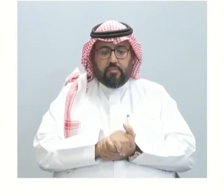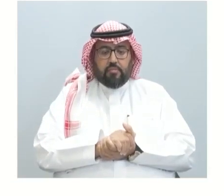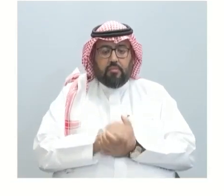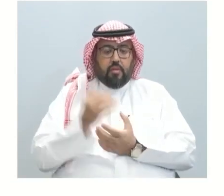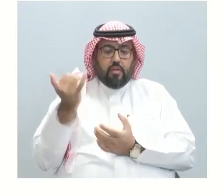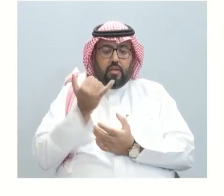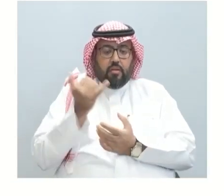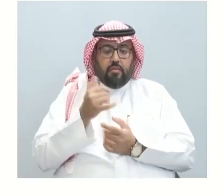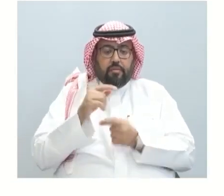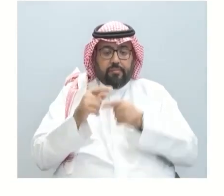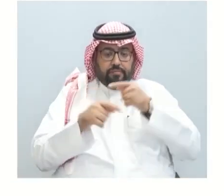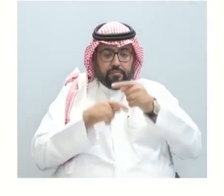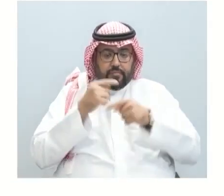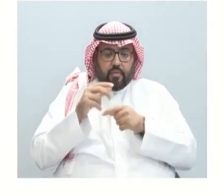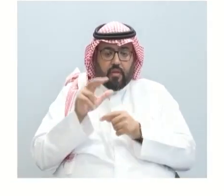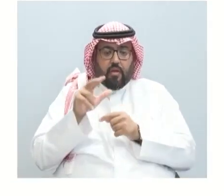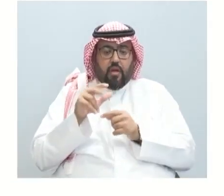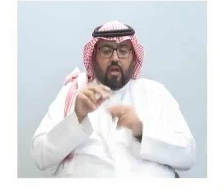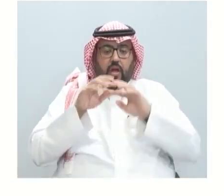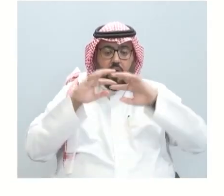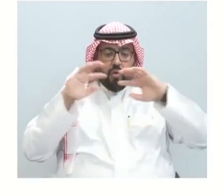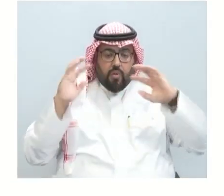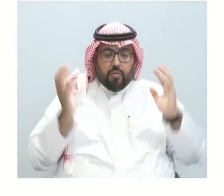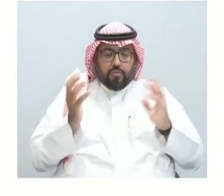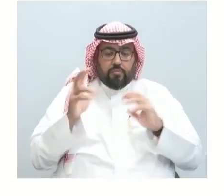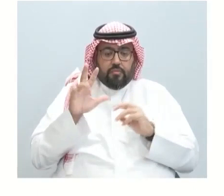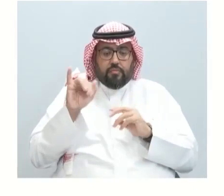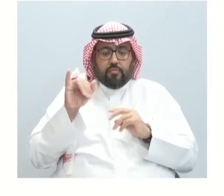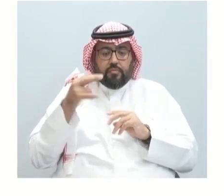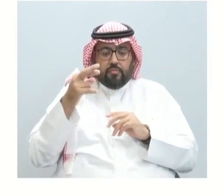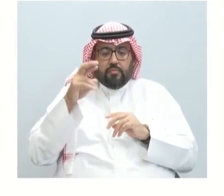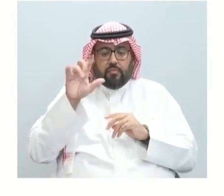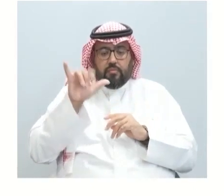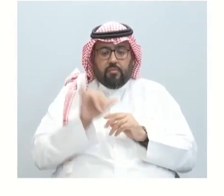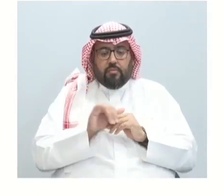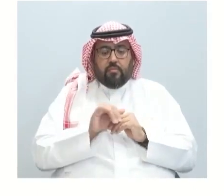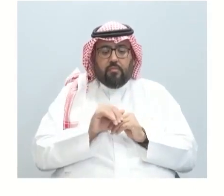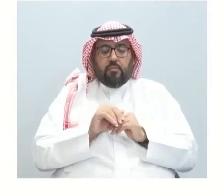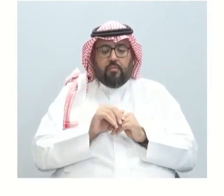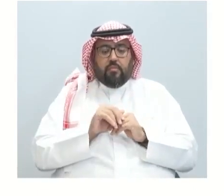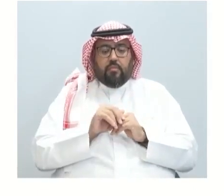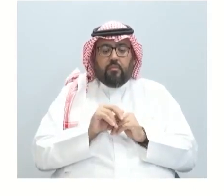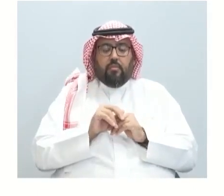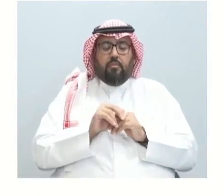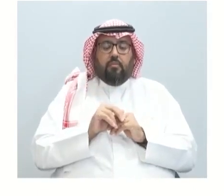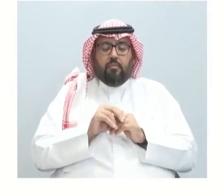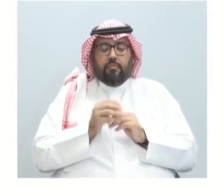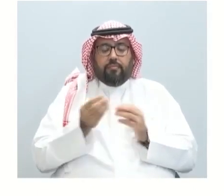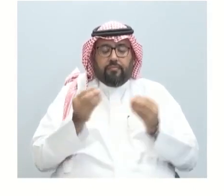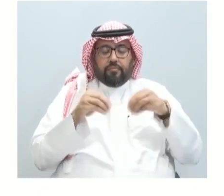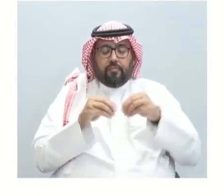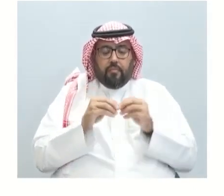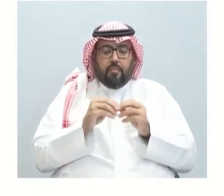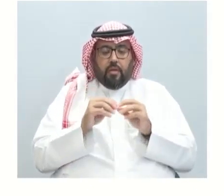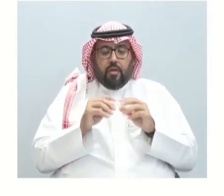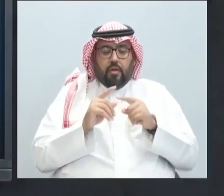المغزلي في حركه الكروموسومات وتنظيمها قبل انقسام الخليه اذا هذه ذكرنا ان الكروموسومات تضاعفت اصبحت